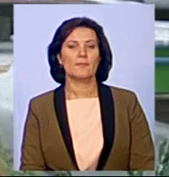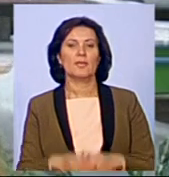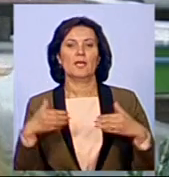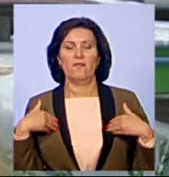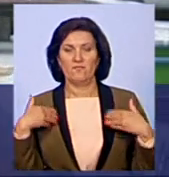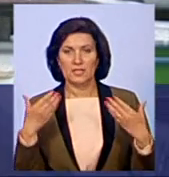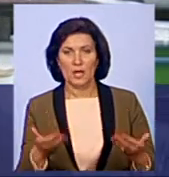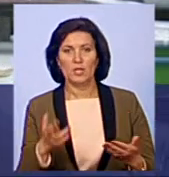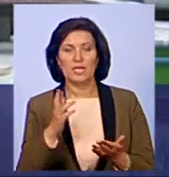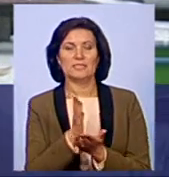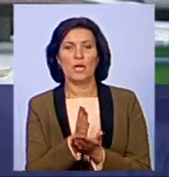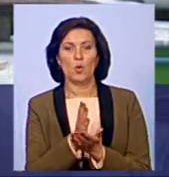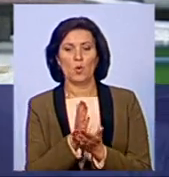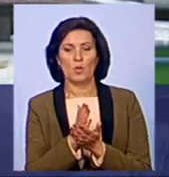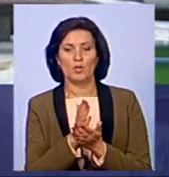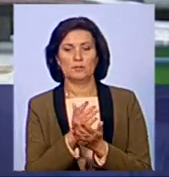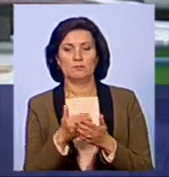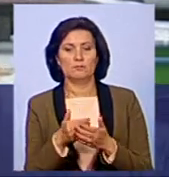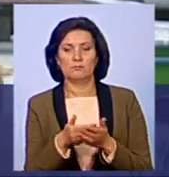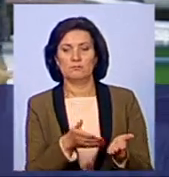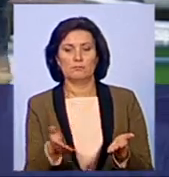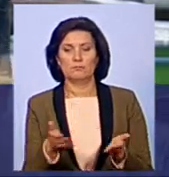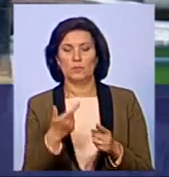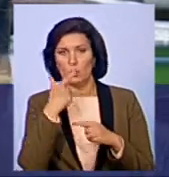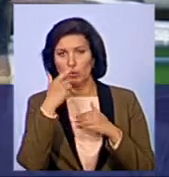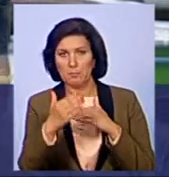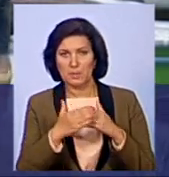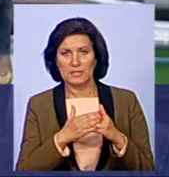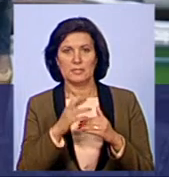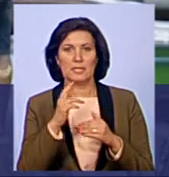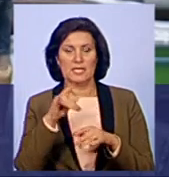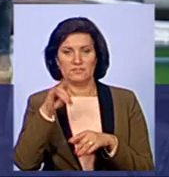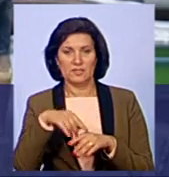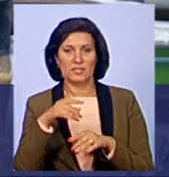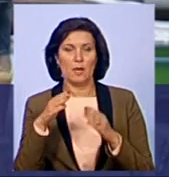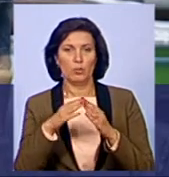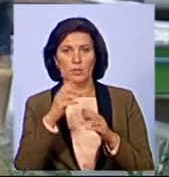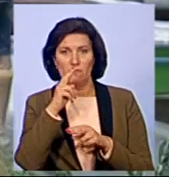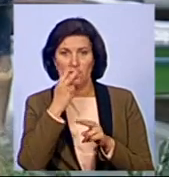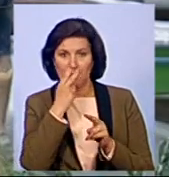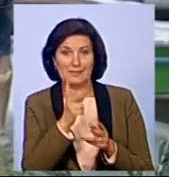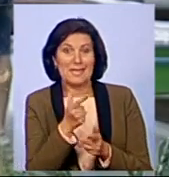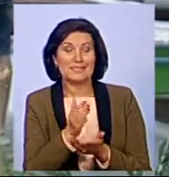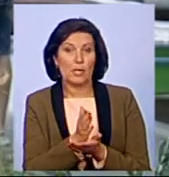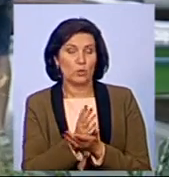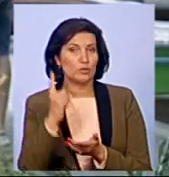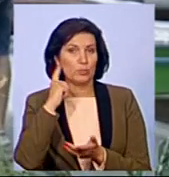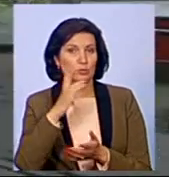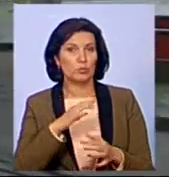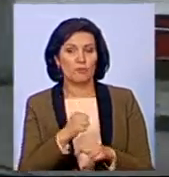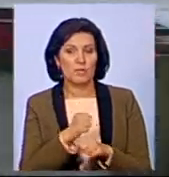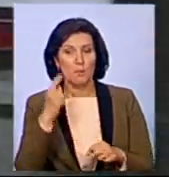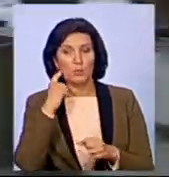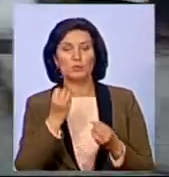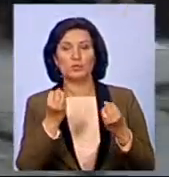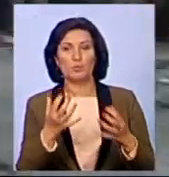Вітаю, В'ячеслав. Я знаходилася нещодавно буквально тут дуже близько. Я з вікна будівлі, де знаходилась, почула, що прогримів вибух. Спочатку всі подумали,